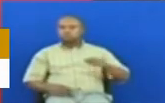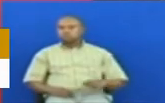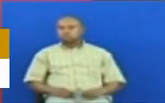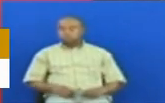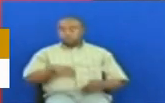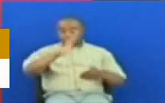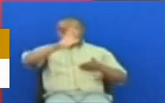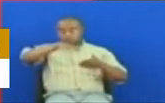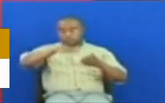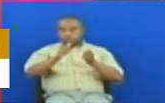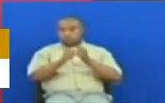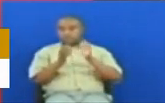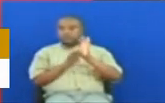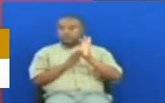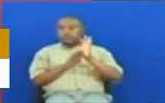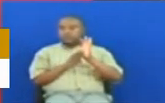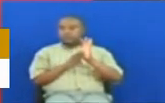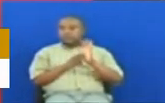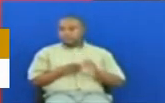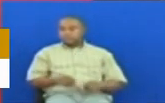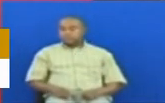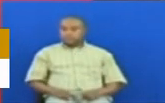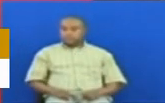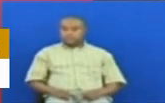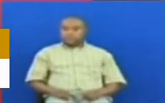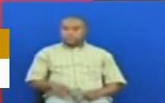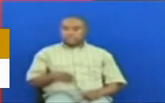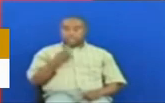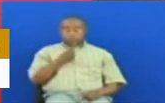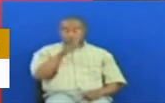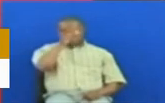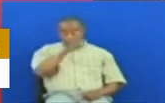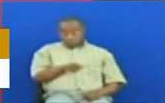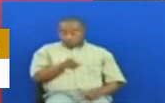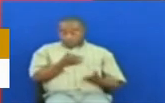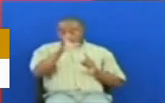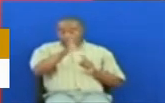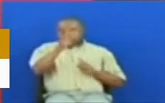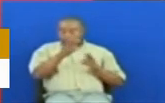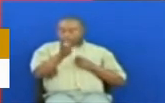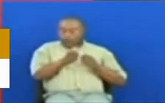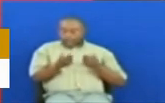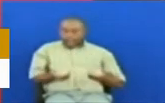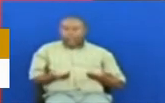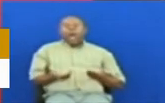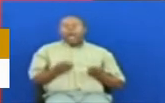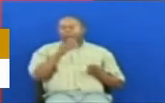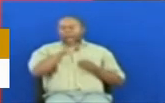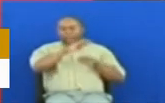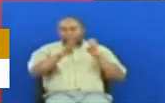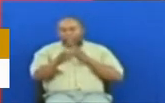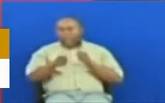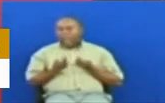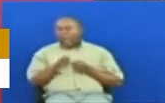ukurasa 18 kilivyoandikwa hapa kwamba a person qualifies to be appointed as a director general, deputy director general, if